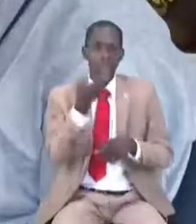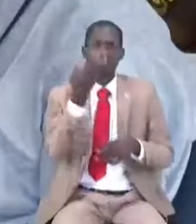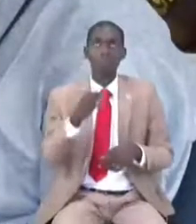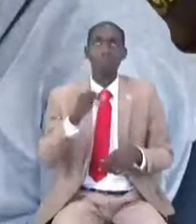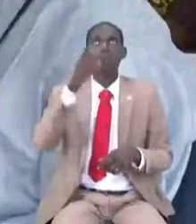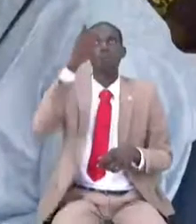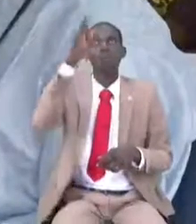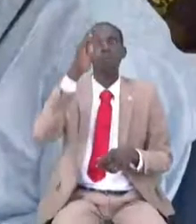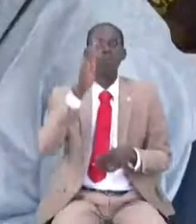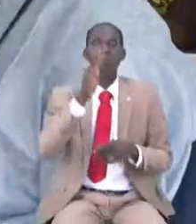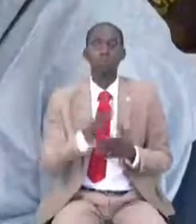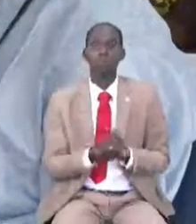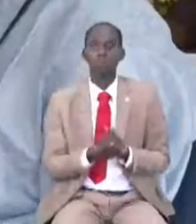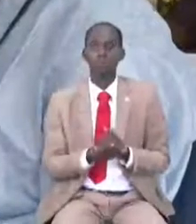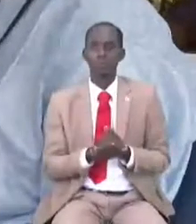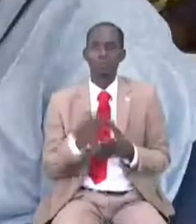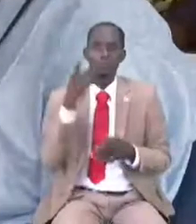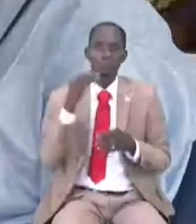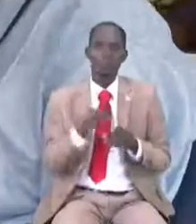3. Tite 3,